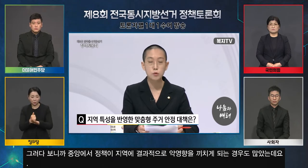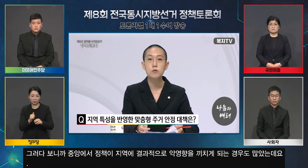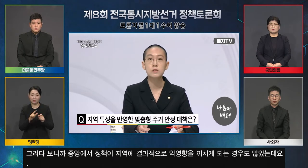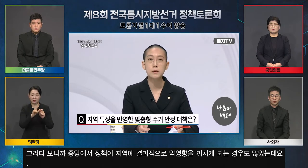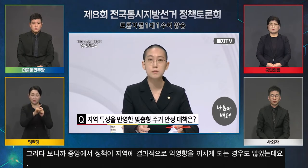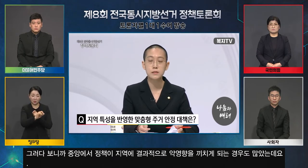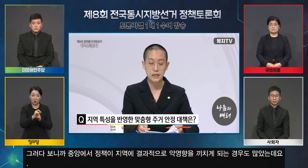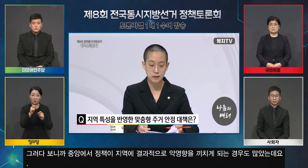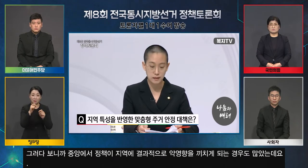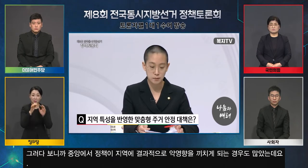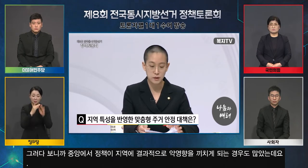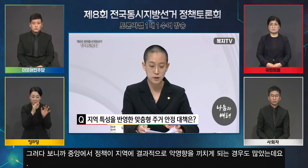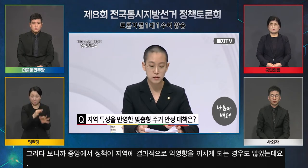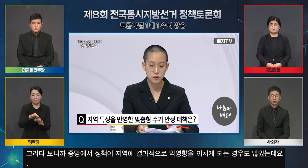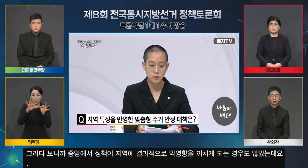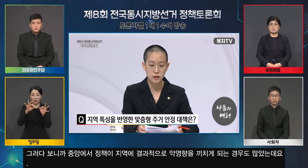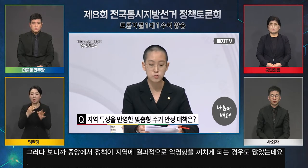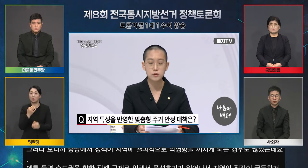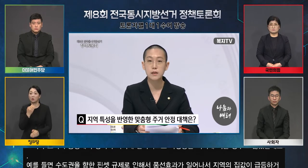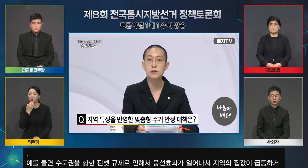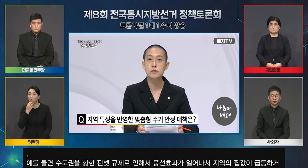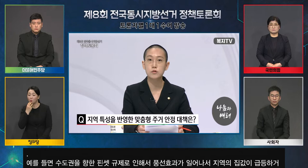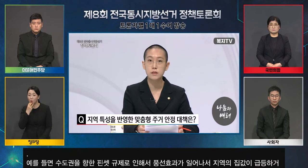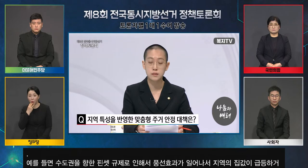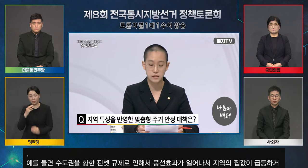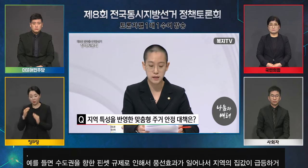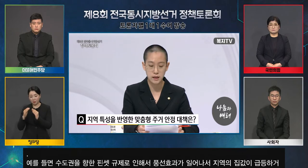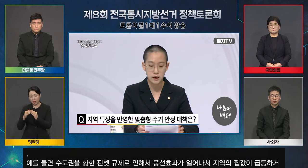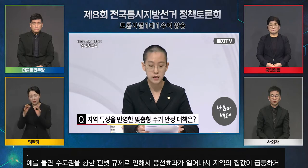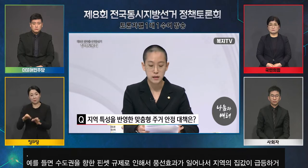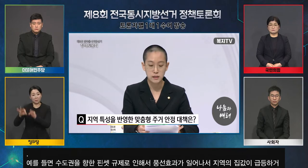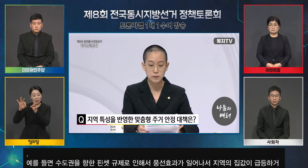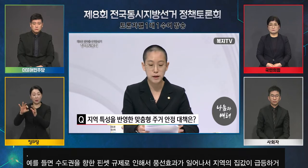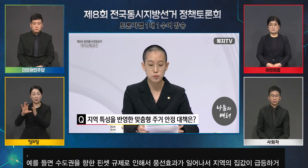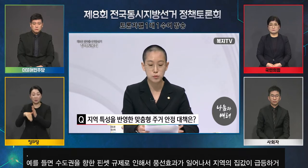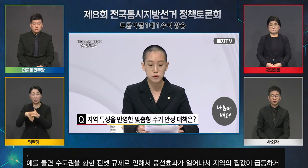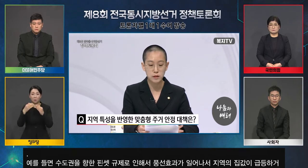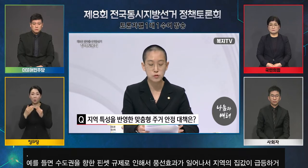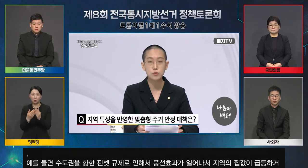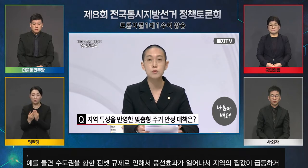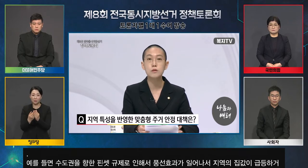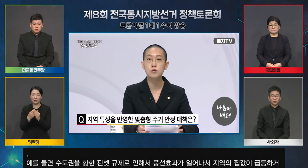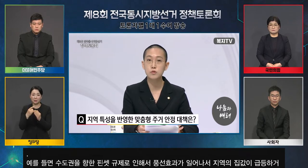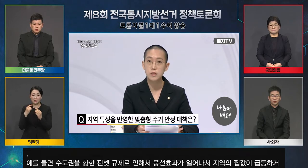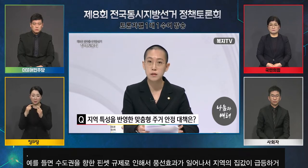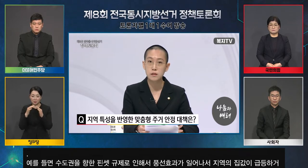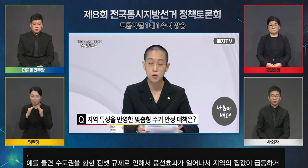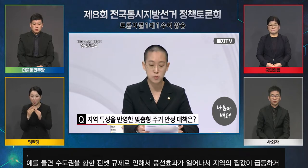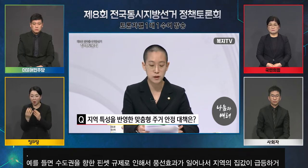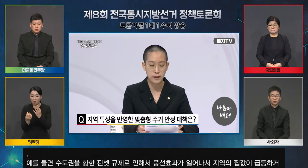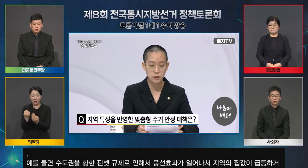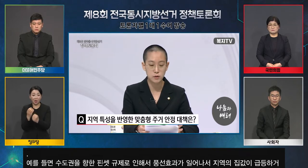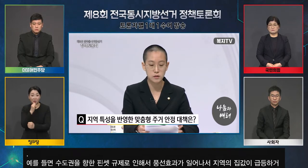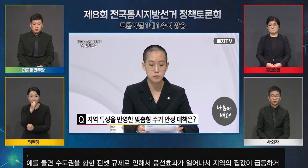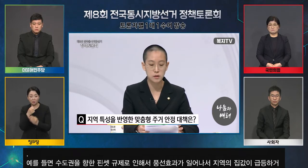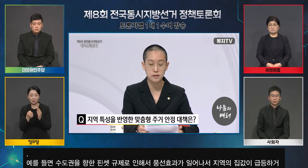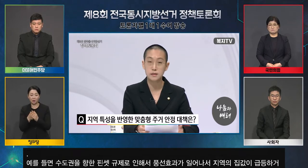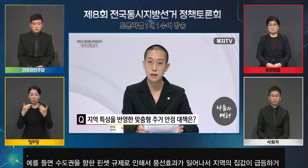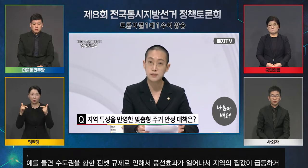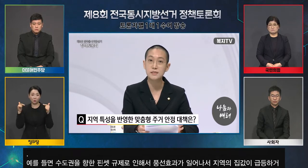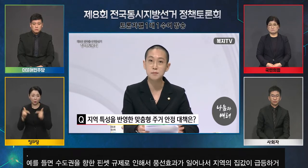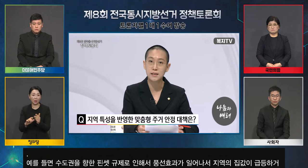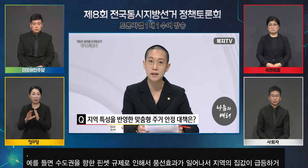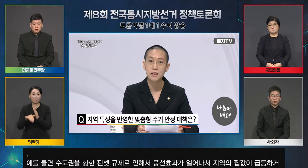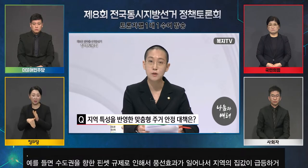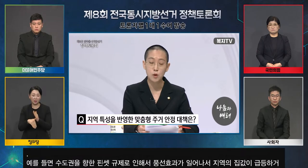수도권 집값을 잡기 위해서 다주택을 규제했을 때 지방부동산의 수요를 줄이게 되는 결과가 나기도 했습니다.